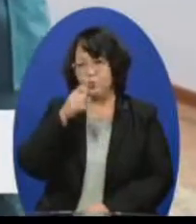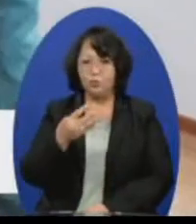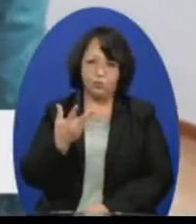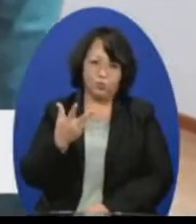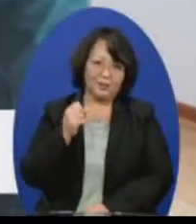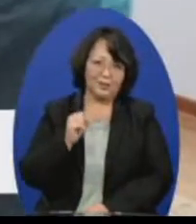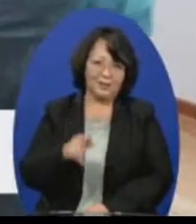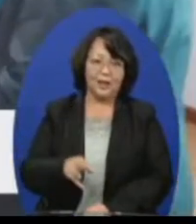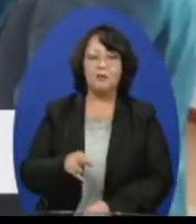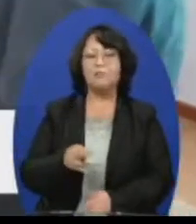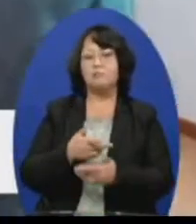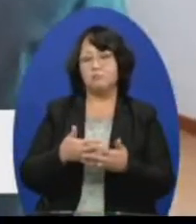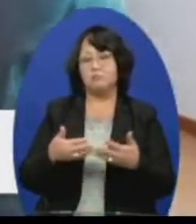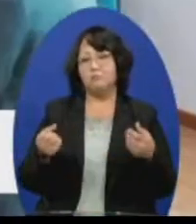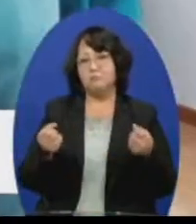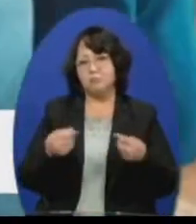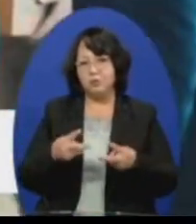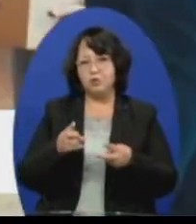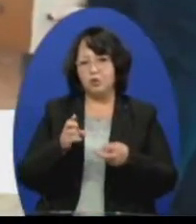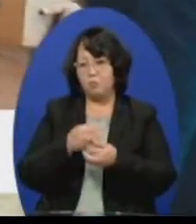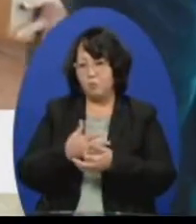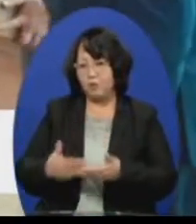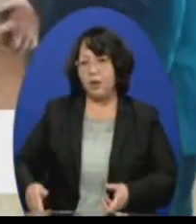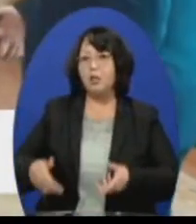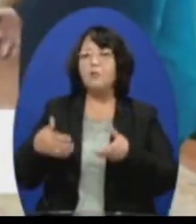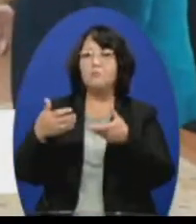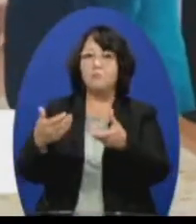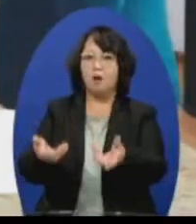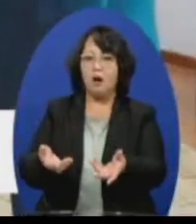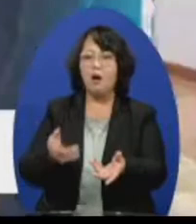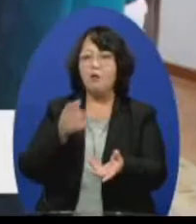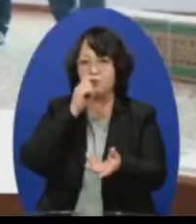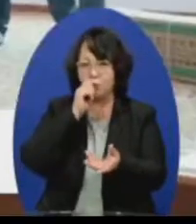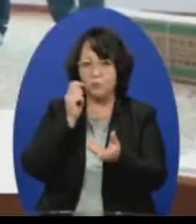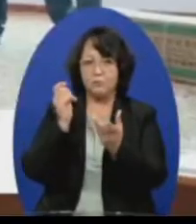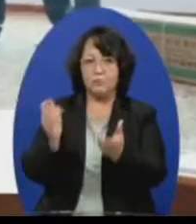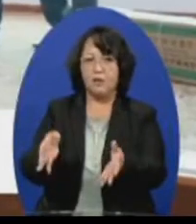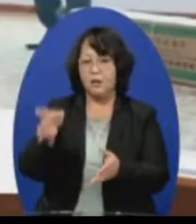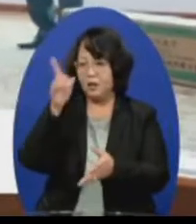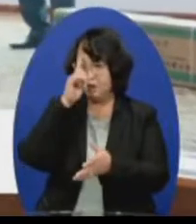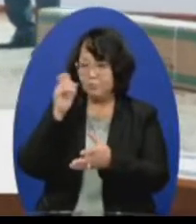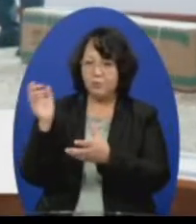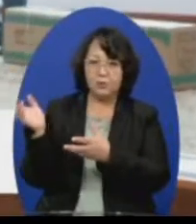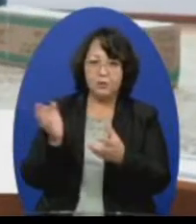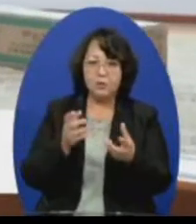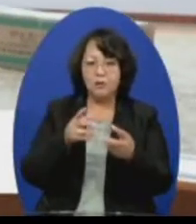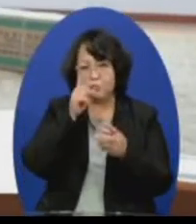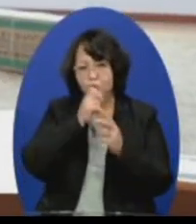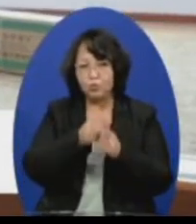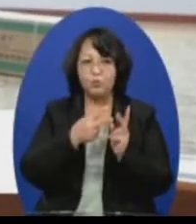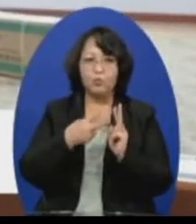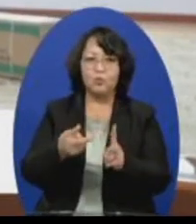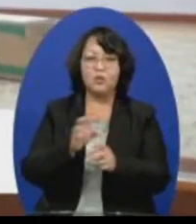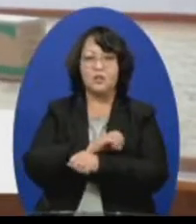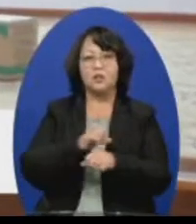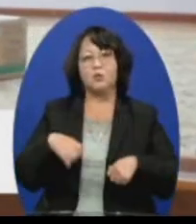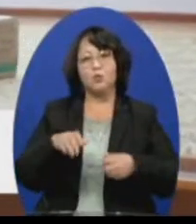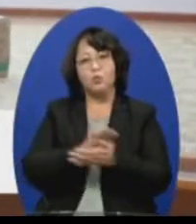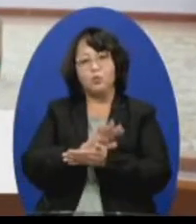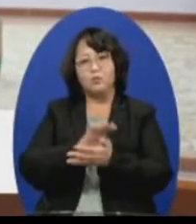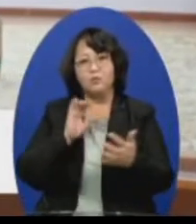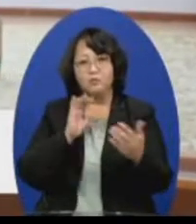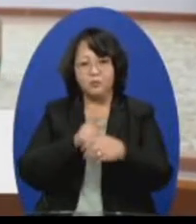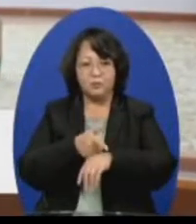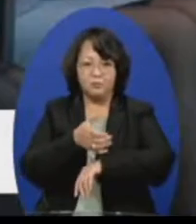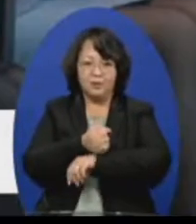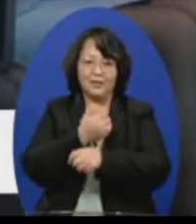сая төгрөгийн өртөгтэй лабораторийн тоног төхөөрөмжийг мөн хүлээлгэн өглөө. Ингэснээр эмнэлгийн тусламж үйлчилгээ эргэдэд нэг алхам байрлаж, цаг алдалгүй